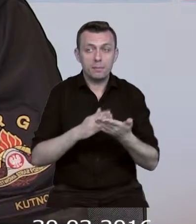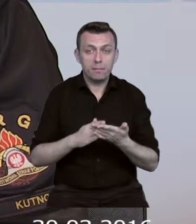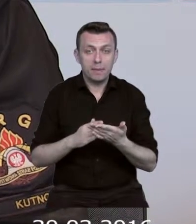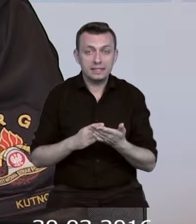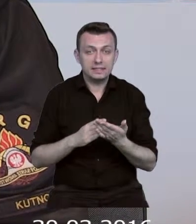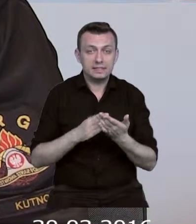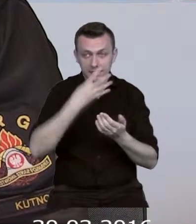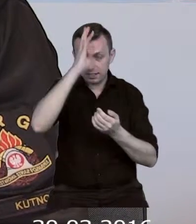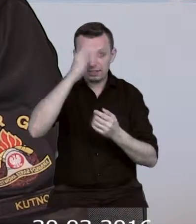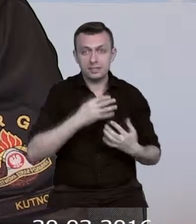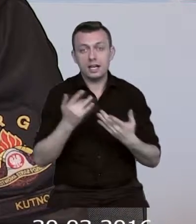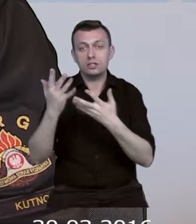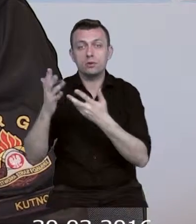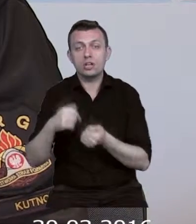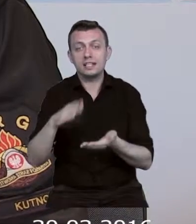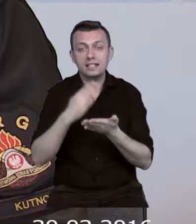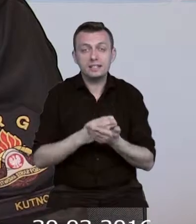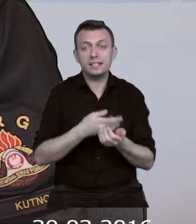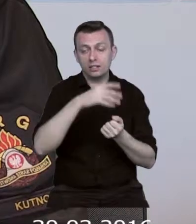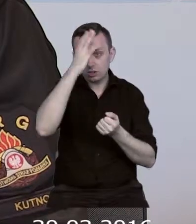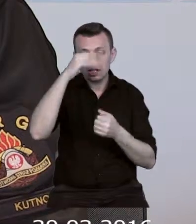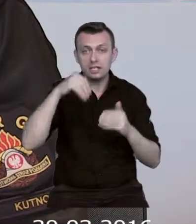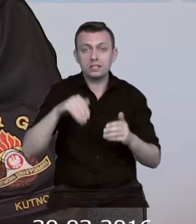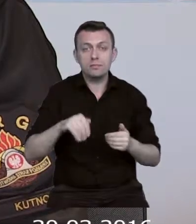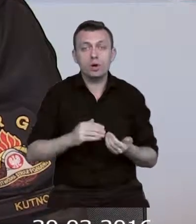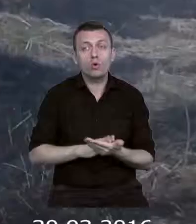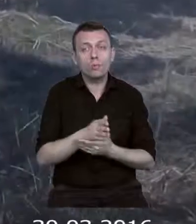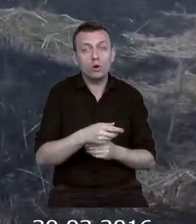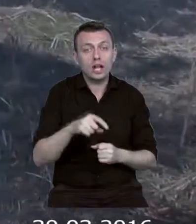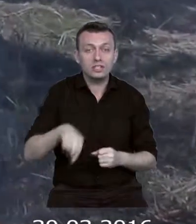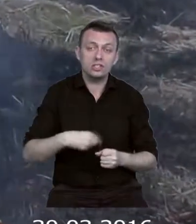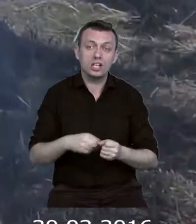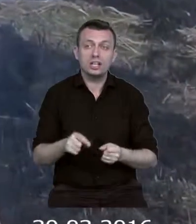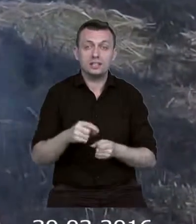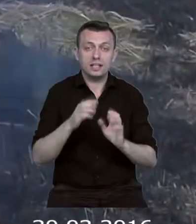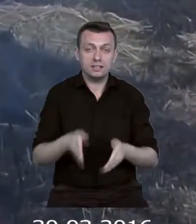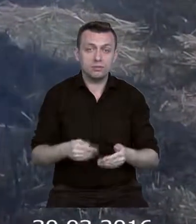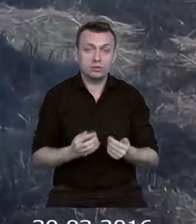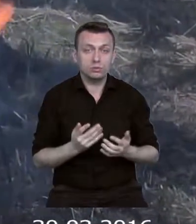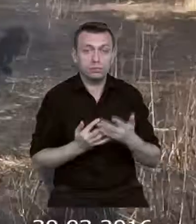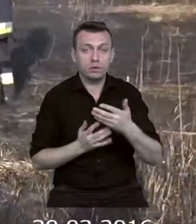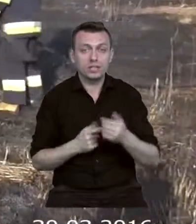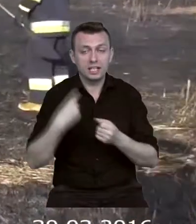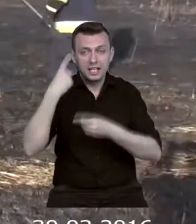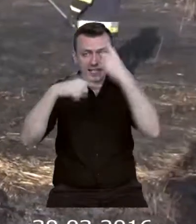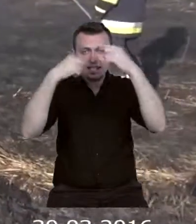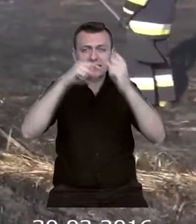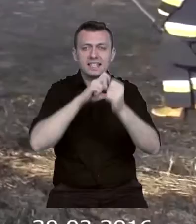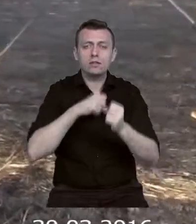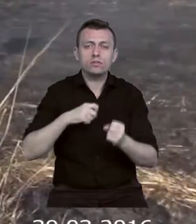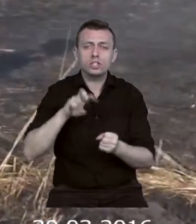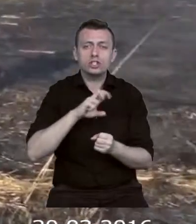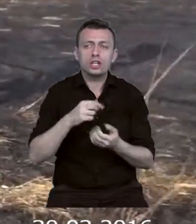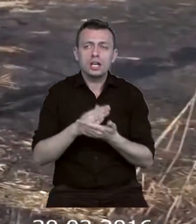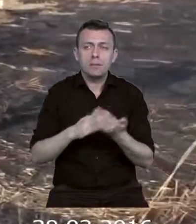Pożarnej są w stanie poradzić sobie z tego typu pożarami. Apelujemy o rozsądek. Zanim podpalisz, zastanów się,